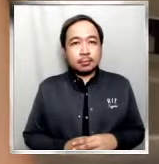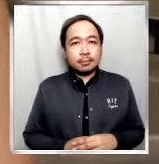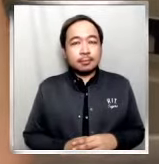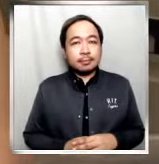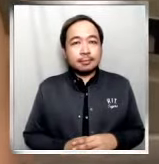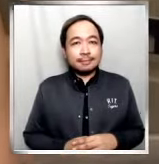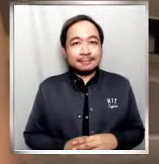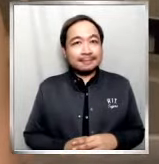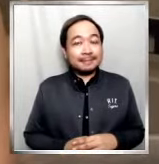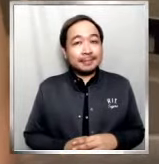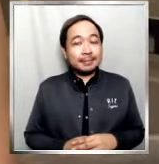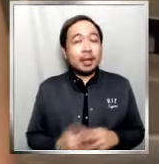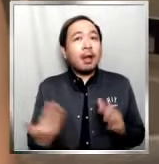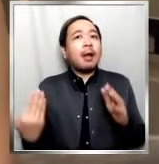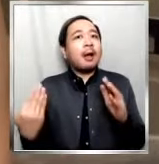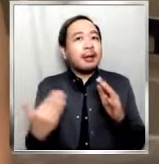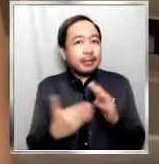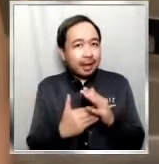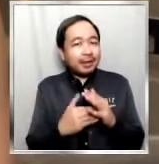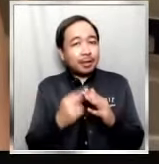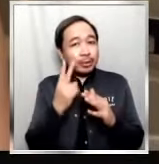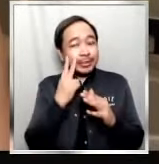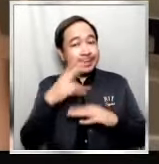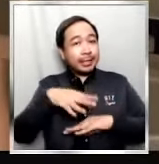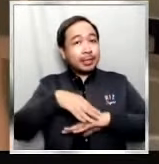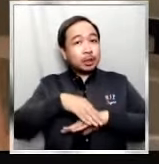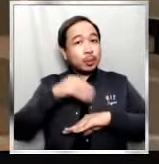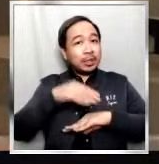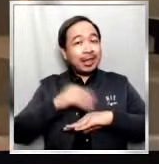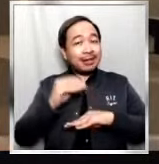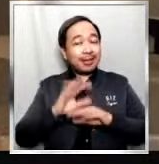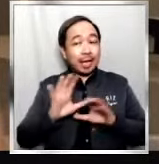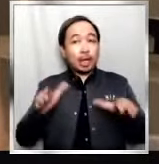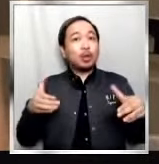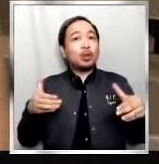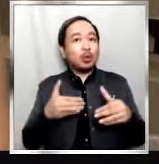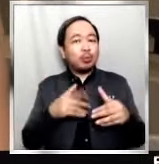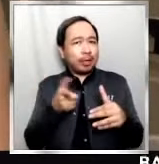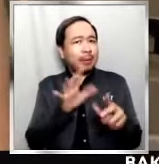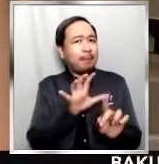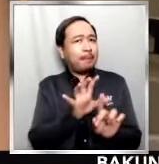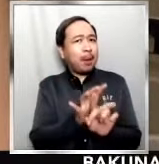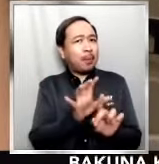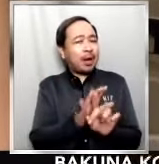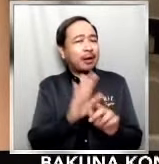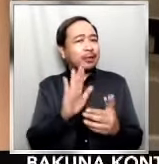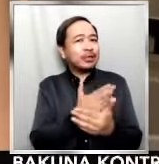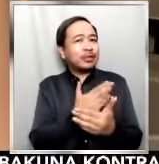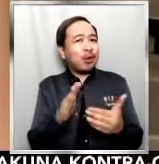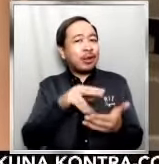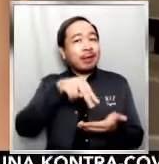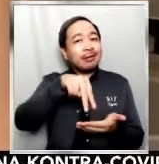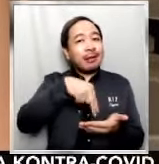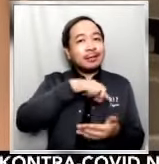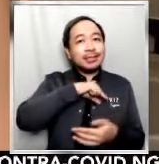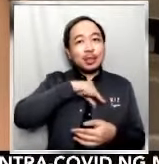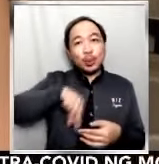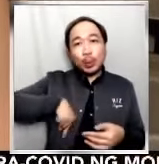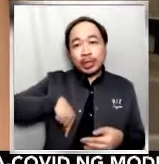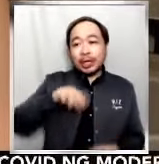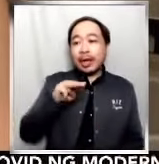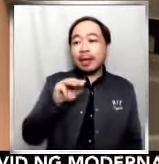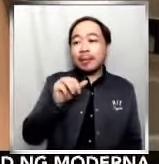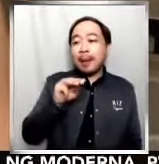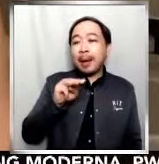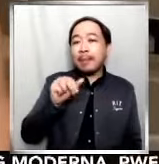Back on stage, ang Swedish pop band na nagpasikat ng mga kantang Dancing Queen at Mamma Mia, yan ay ang ABBA. At after 40 years of